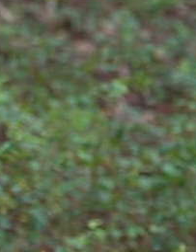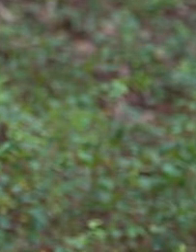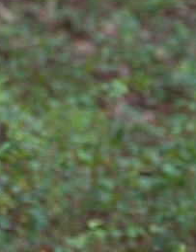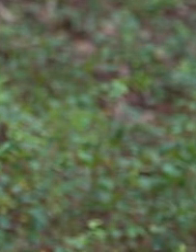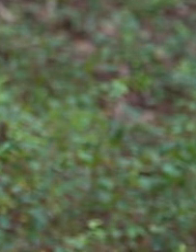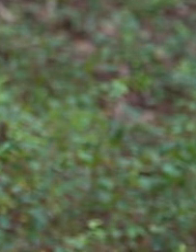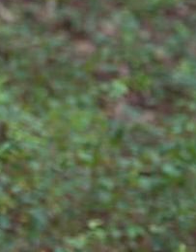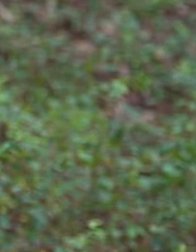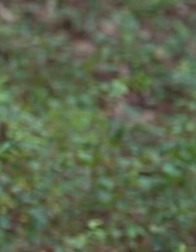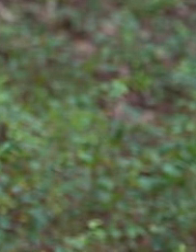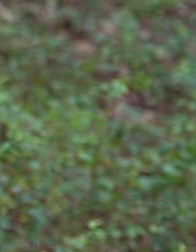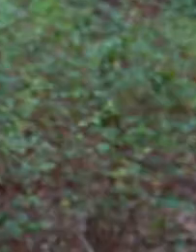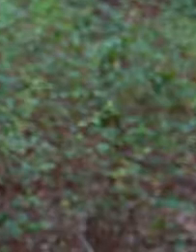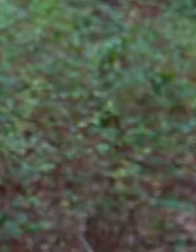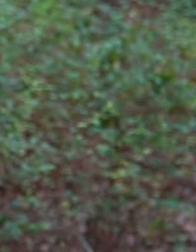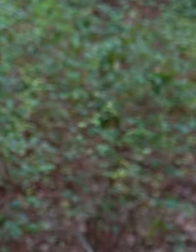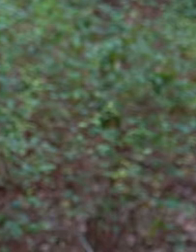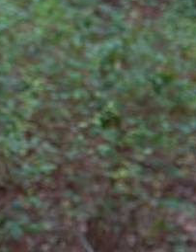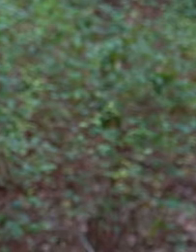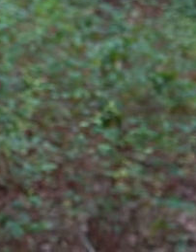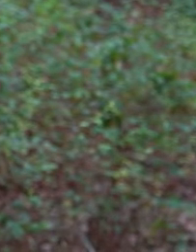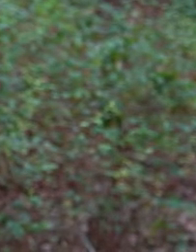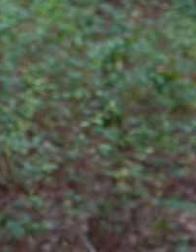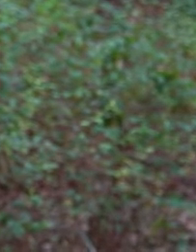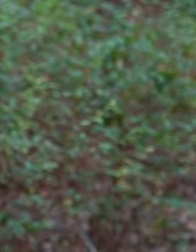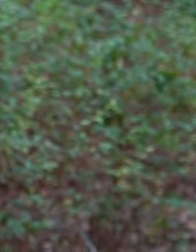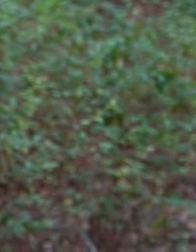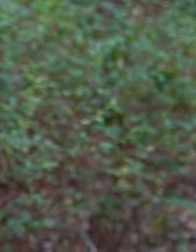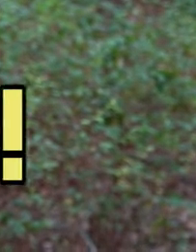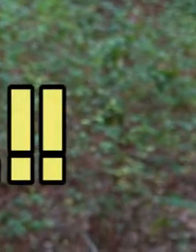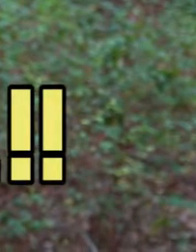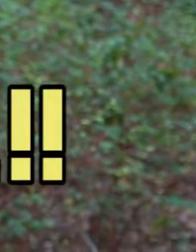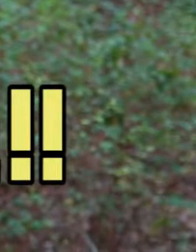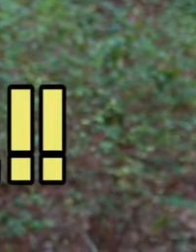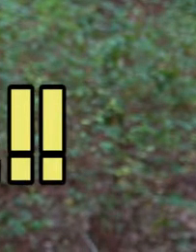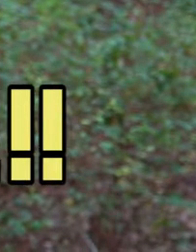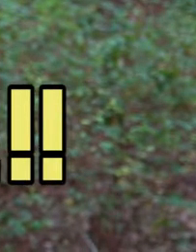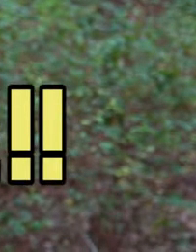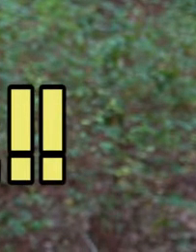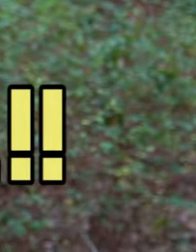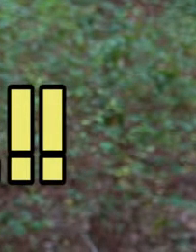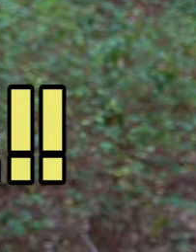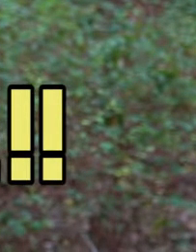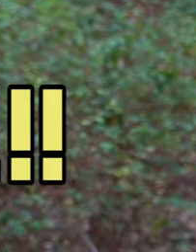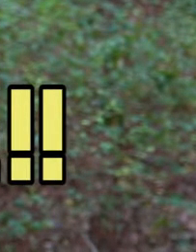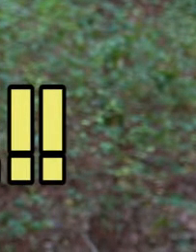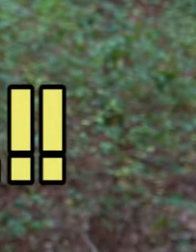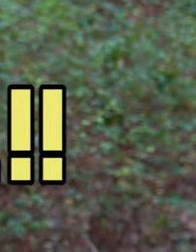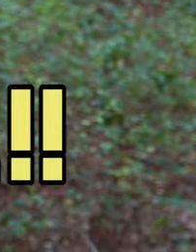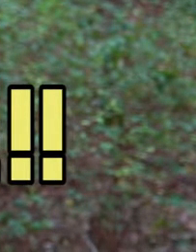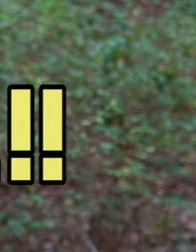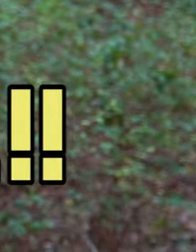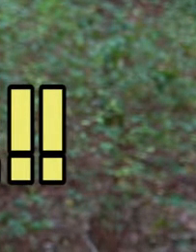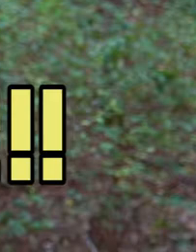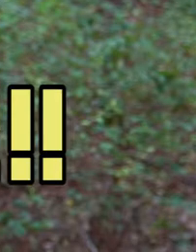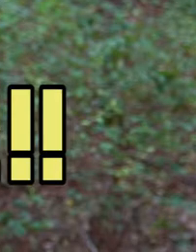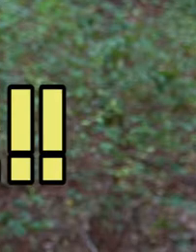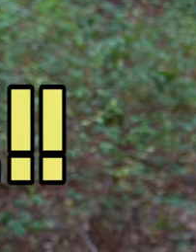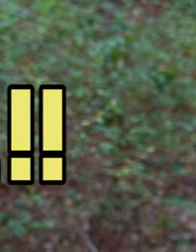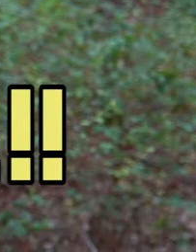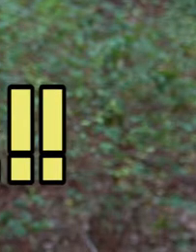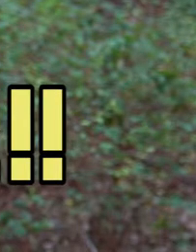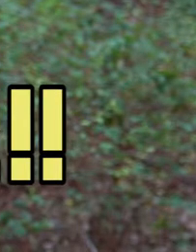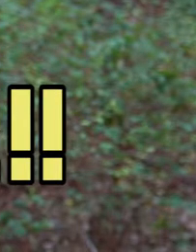풍경도 바뀌고 있습니다. 명절 때마다 자매 도시의 품질 좋은 농수산물을 저렴한 가격으로 살 수 있는